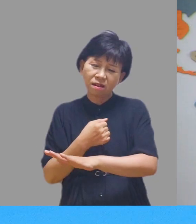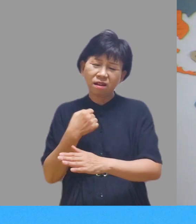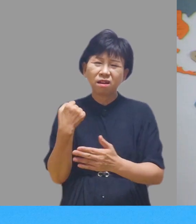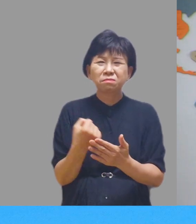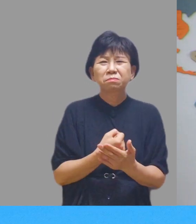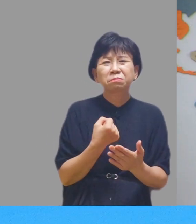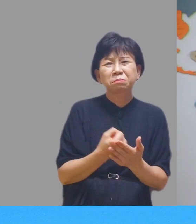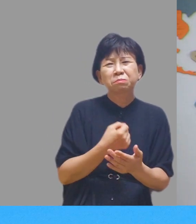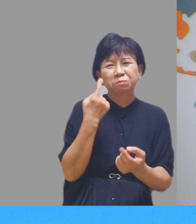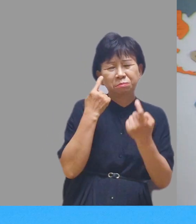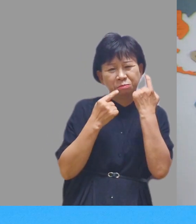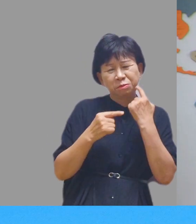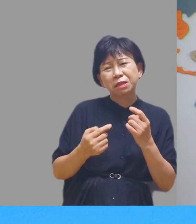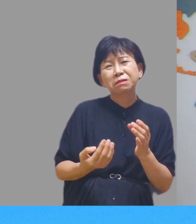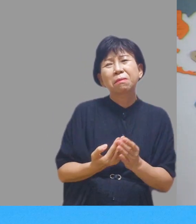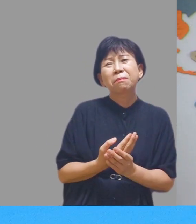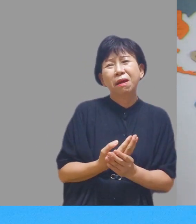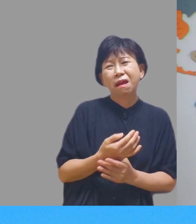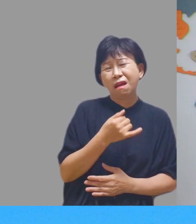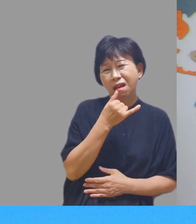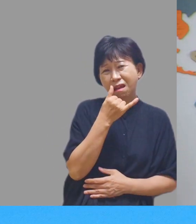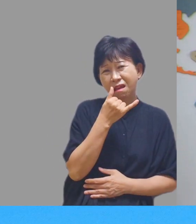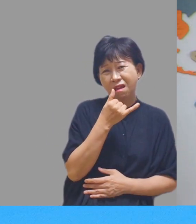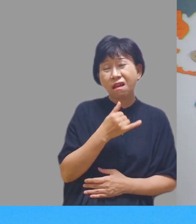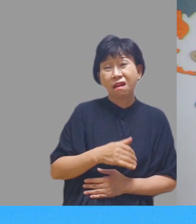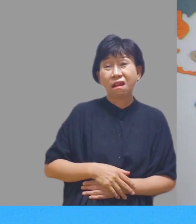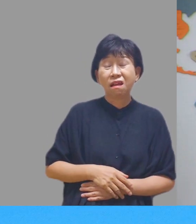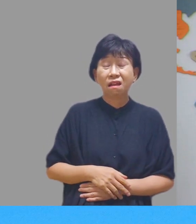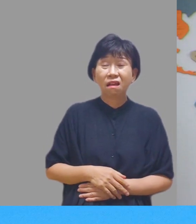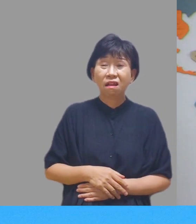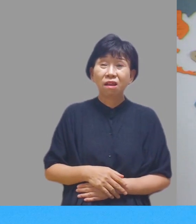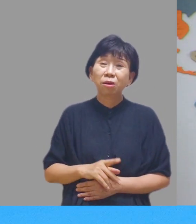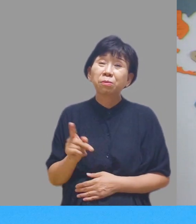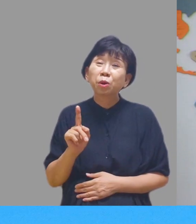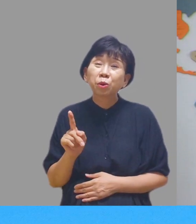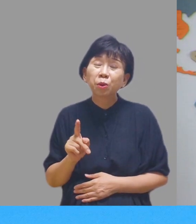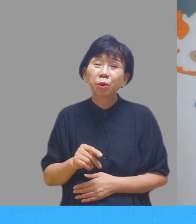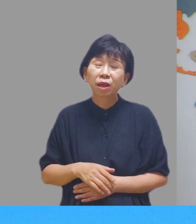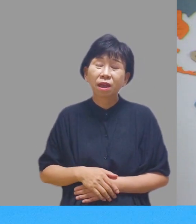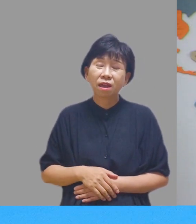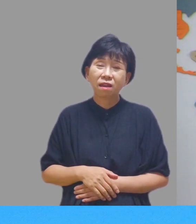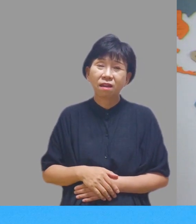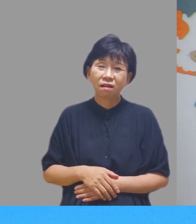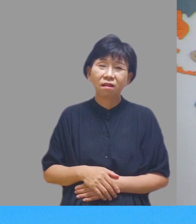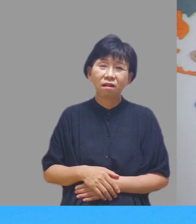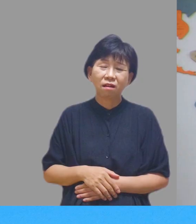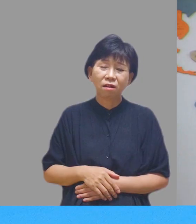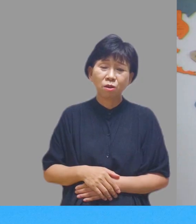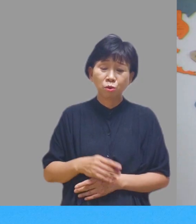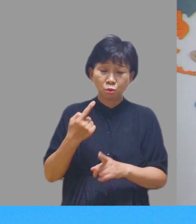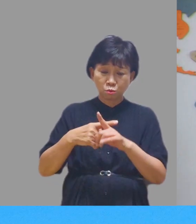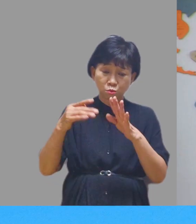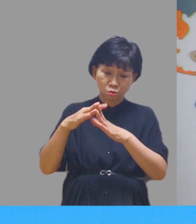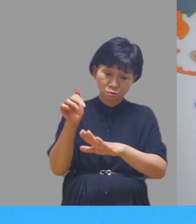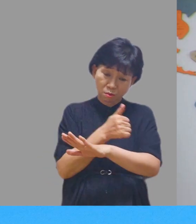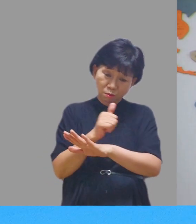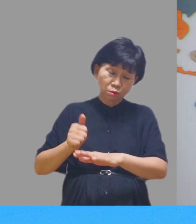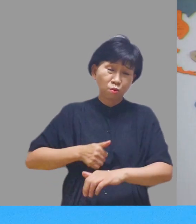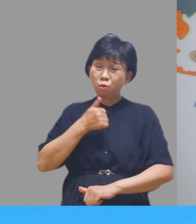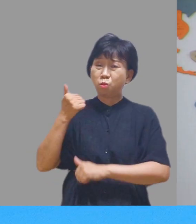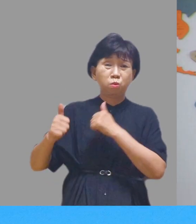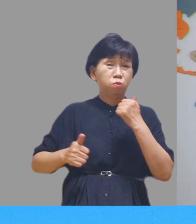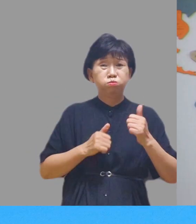분들이 계세요. 교회 다니다가 상처받는 분들이 계세요. 교회 다니다가 화를 내는 분들이 계세요.